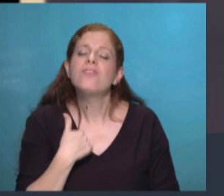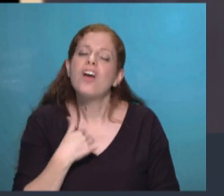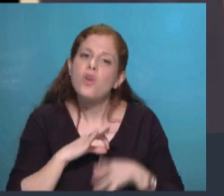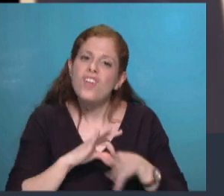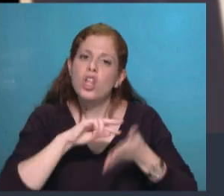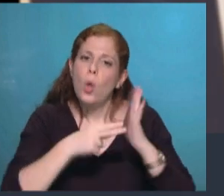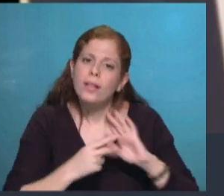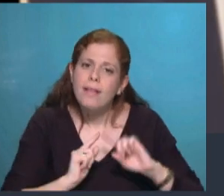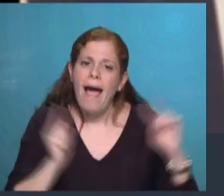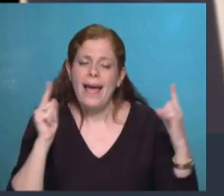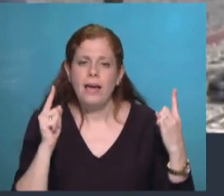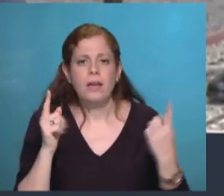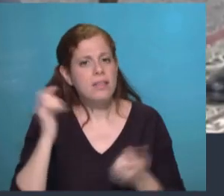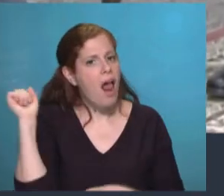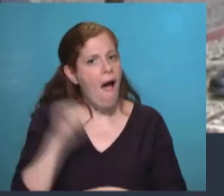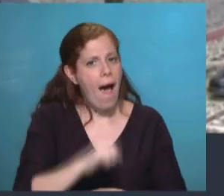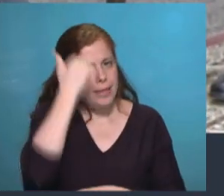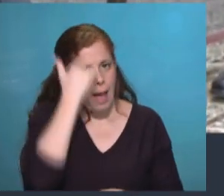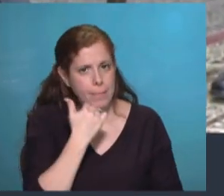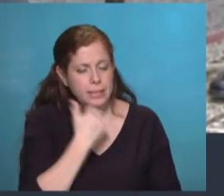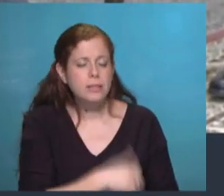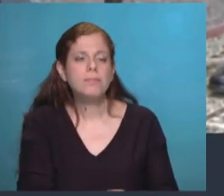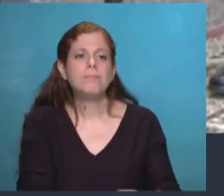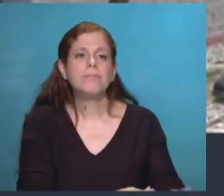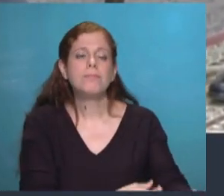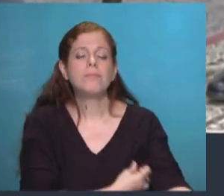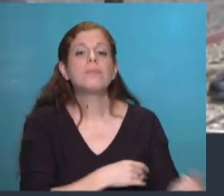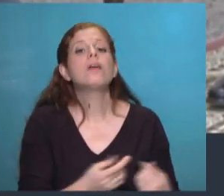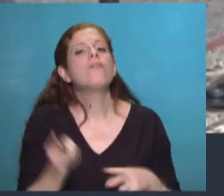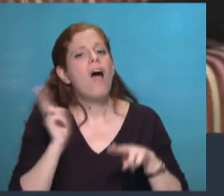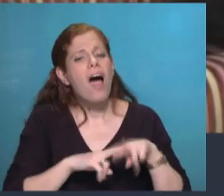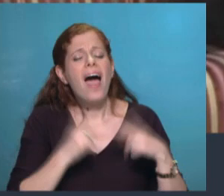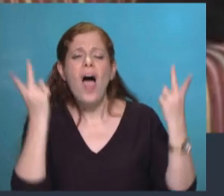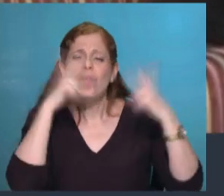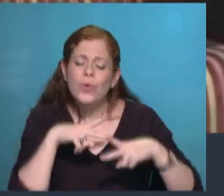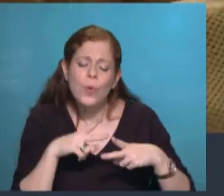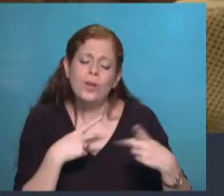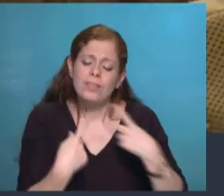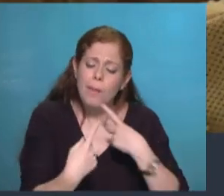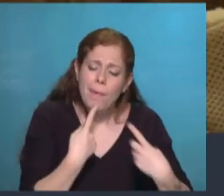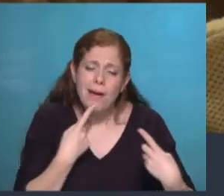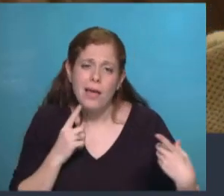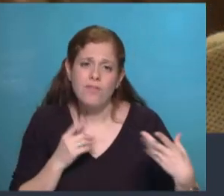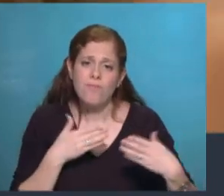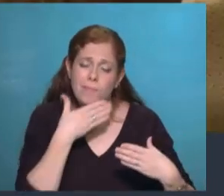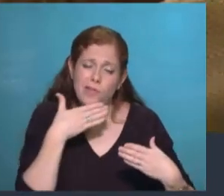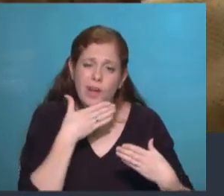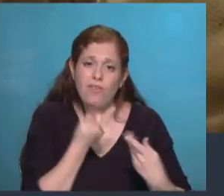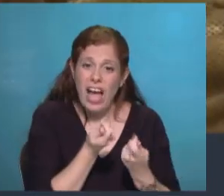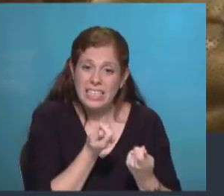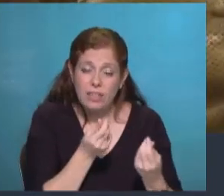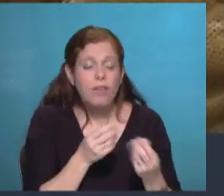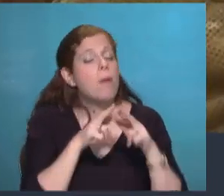יצירתית להכרעת חמאס. ואחרי ההבנות, המגעים, המתווכים והכספים, המצב בדרום ממשיך